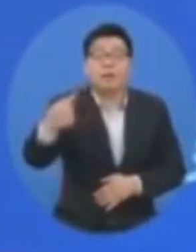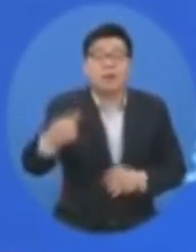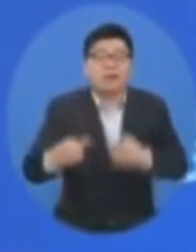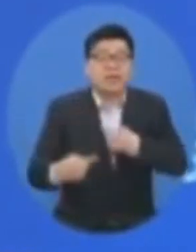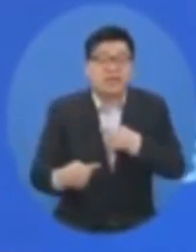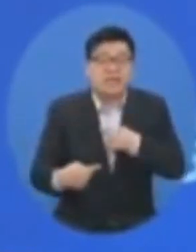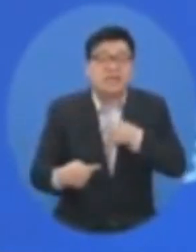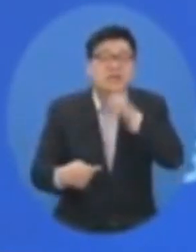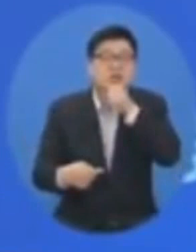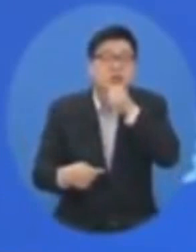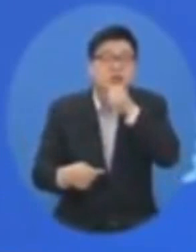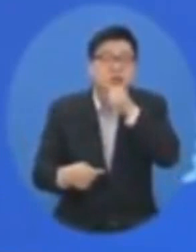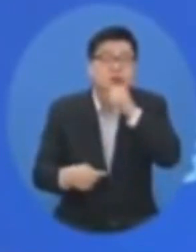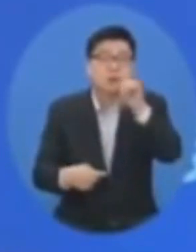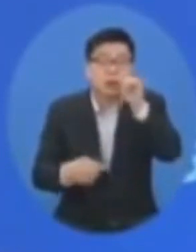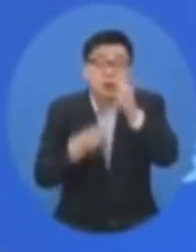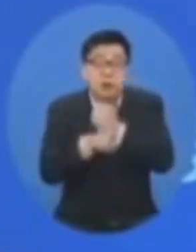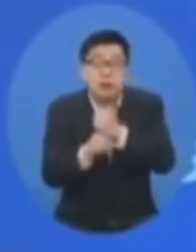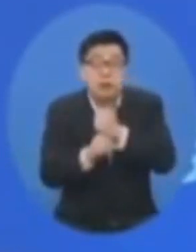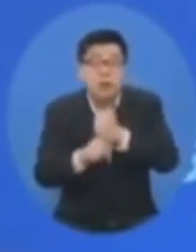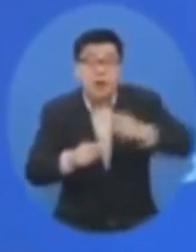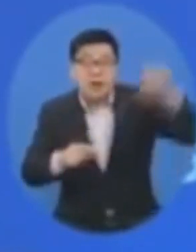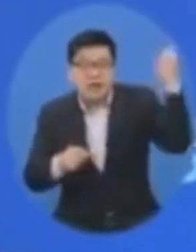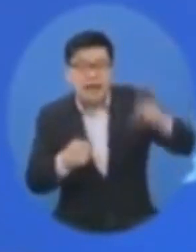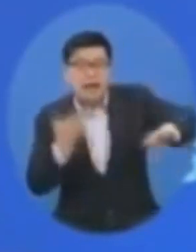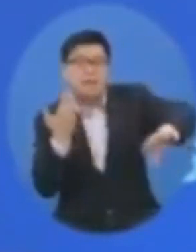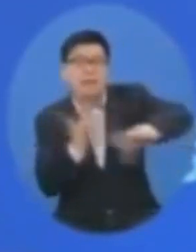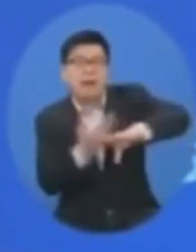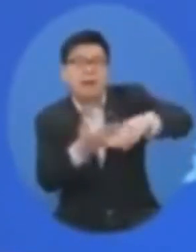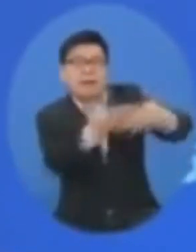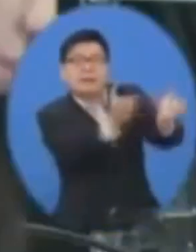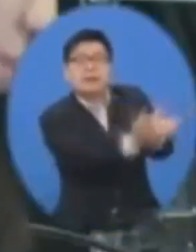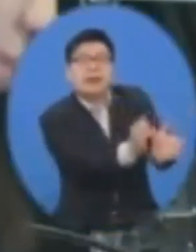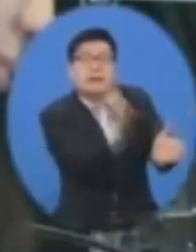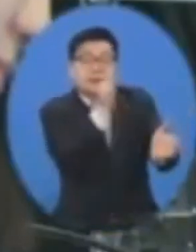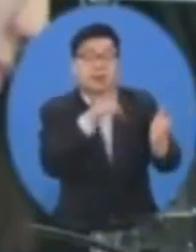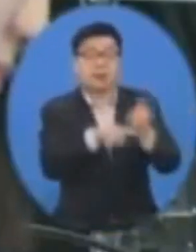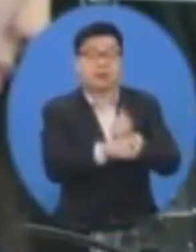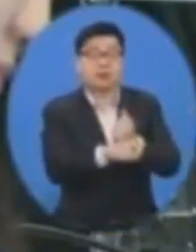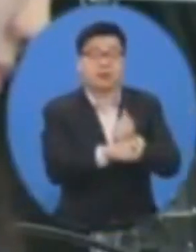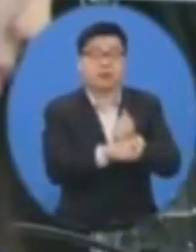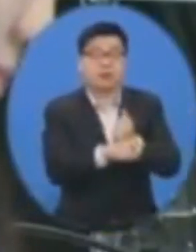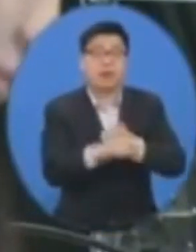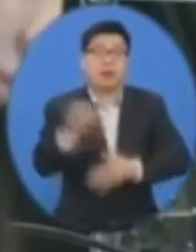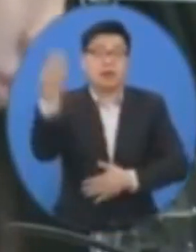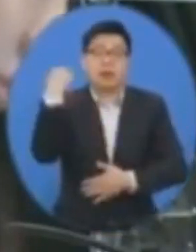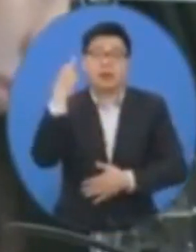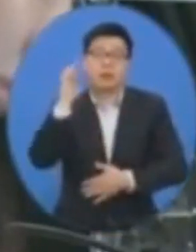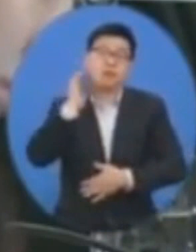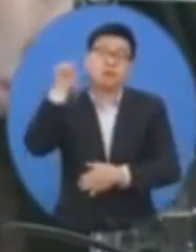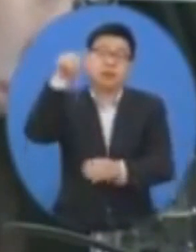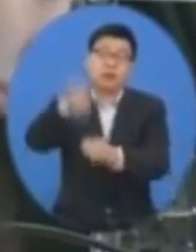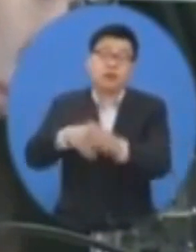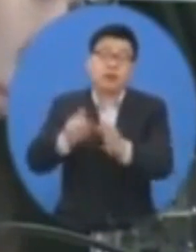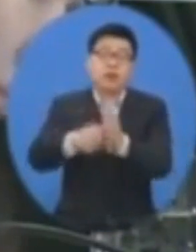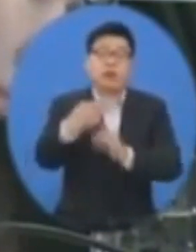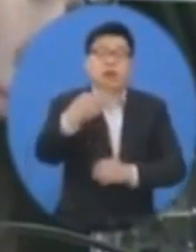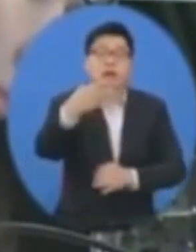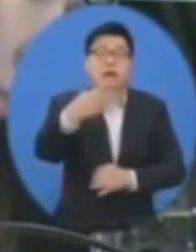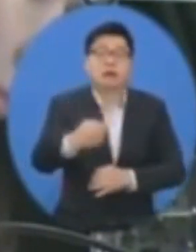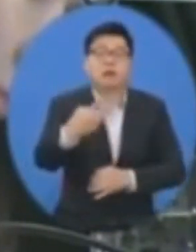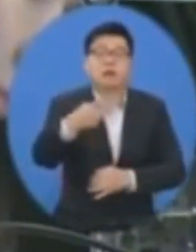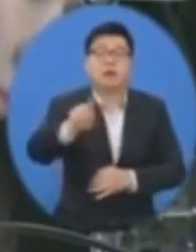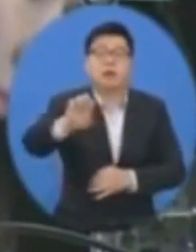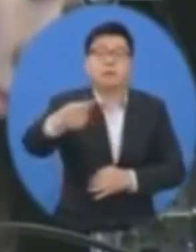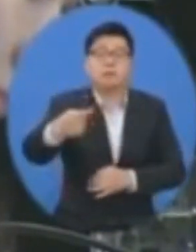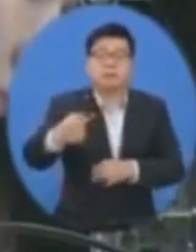좀 있다는 것은 그만큼 극렬한 반대층이 있다는 겁니다. 지난번에 미 대선 때 트럼프